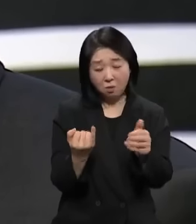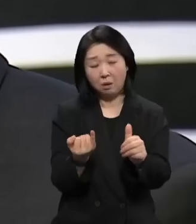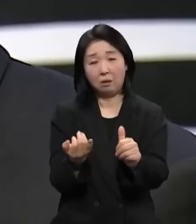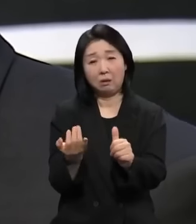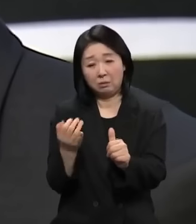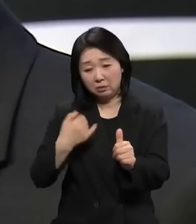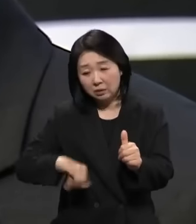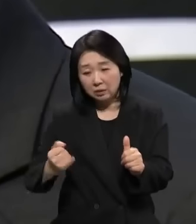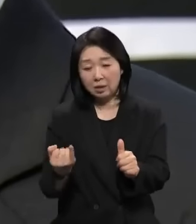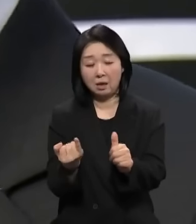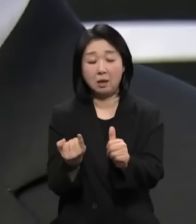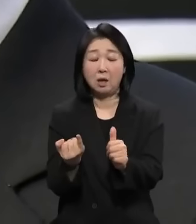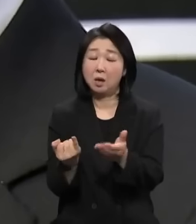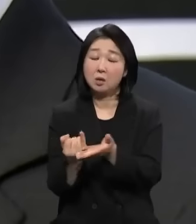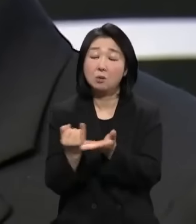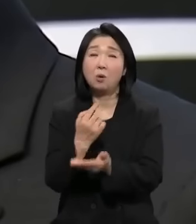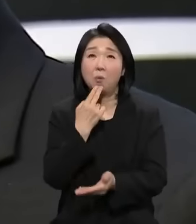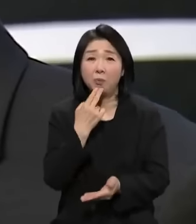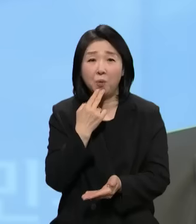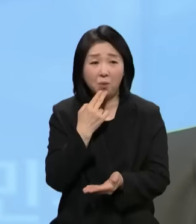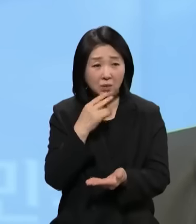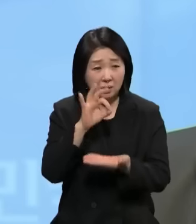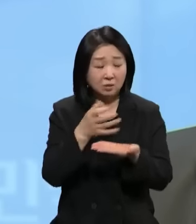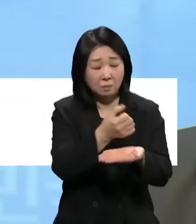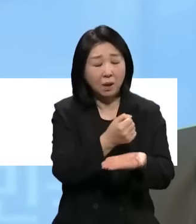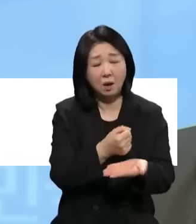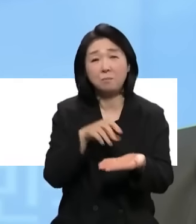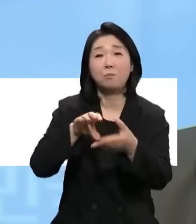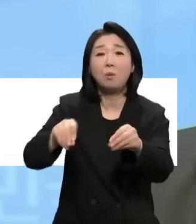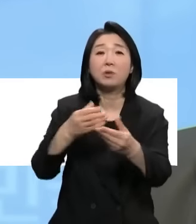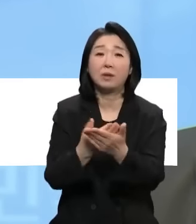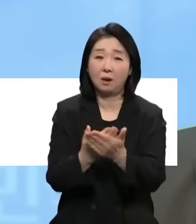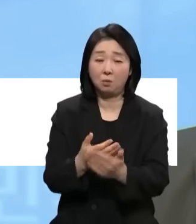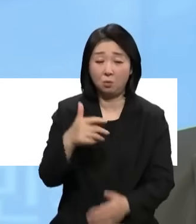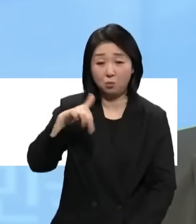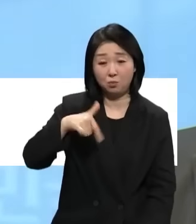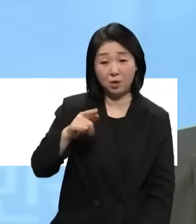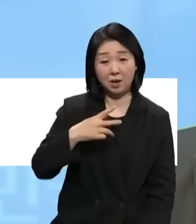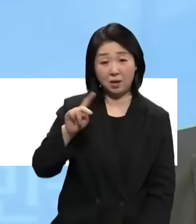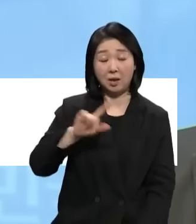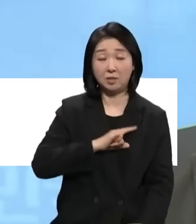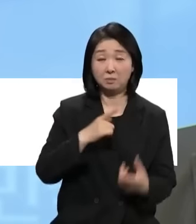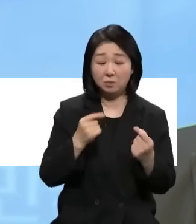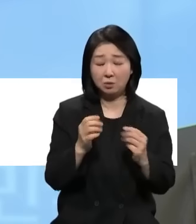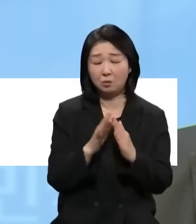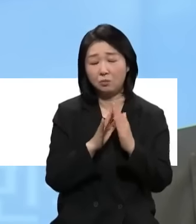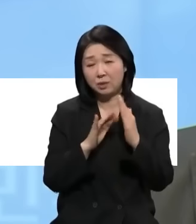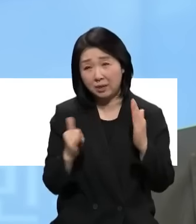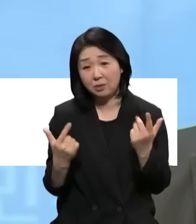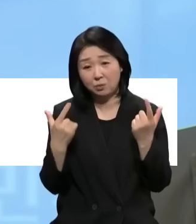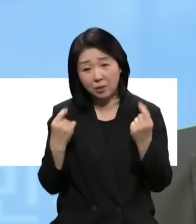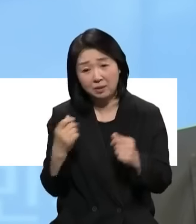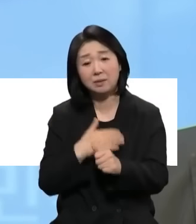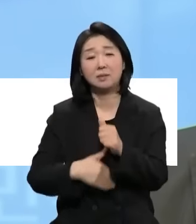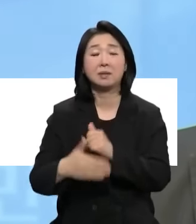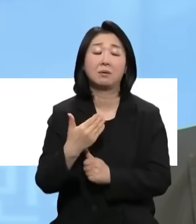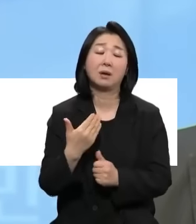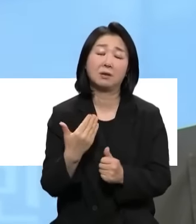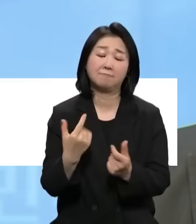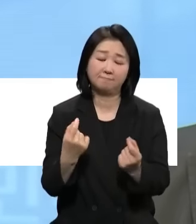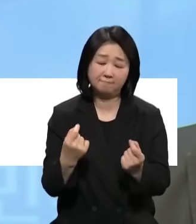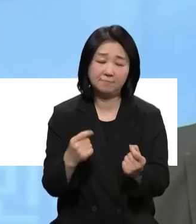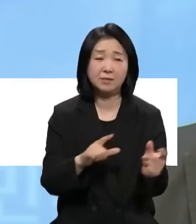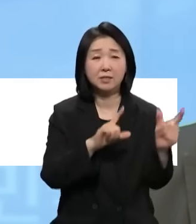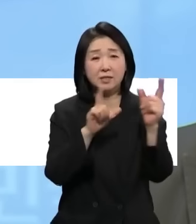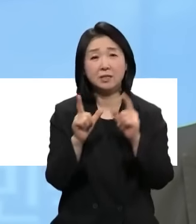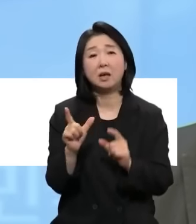법을 만들어 달라고 국회에 요청했습니다 구라라는 이름처럼 우리 가족같은 우리 가족 같은 슬 삶을